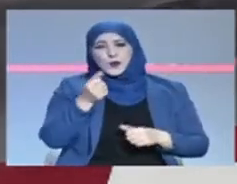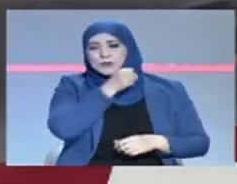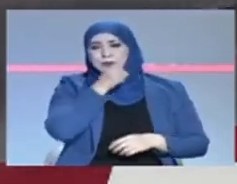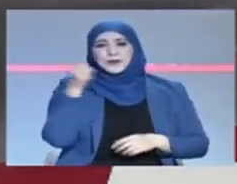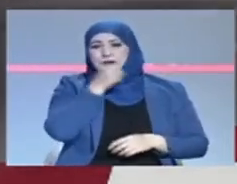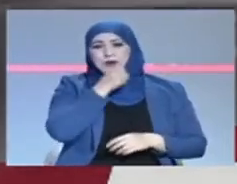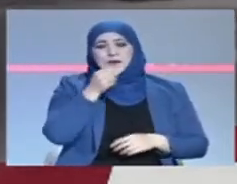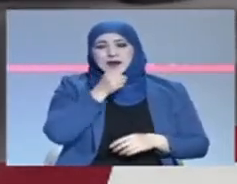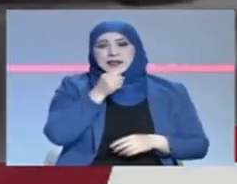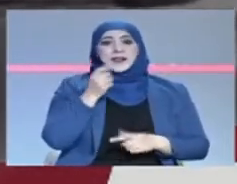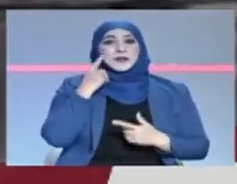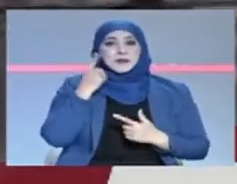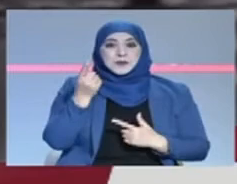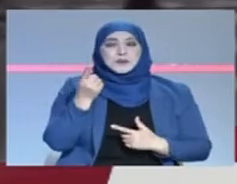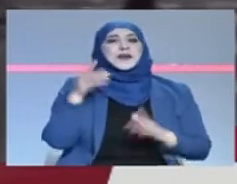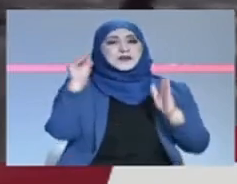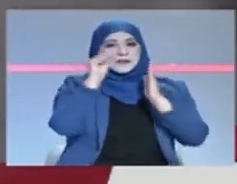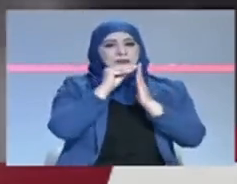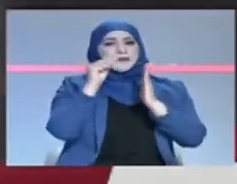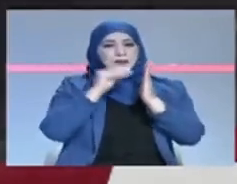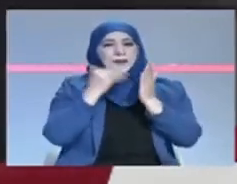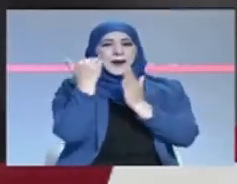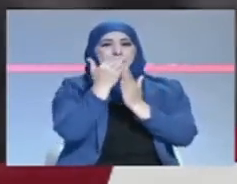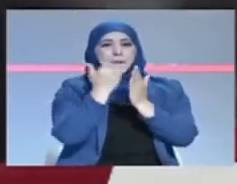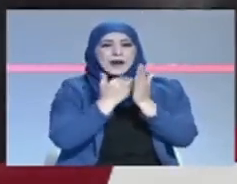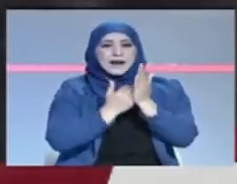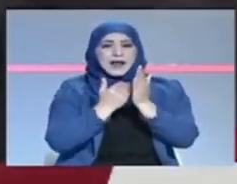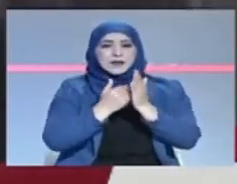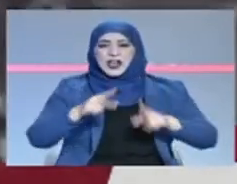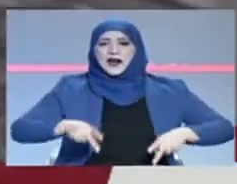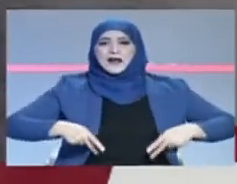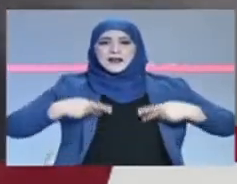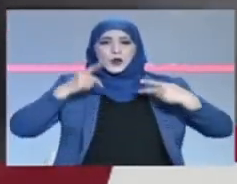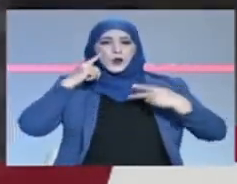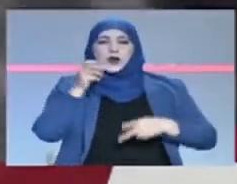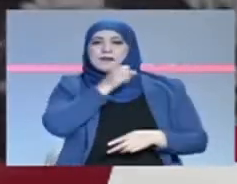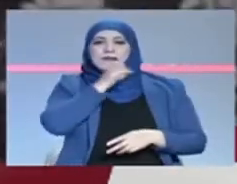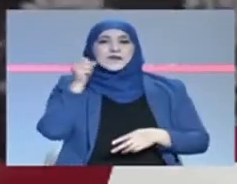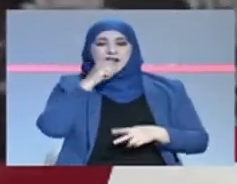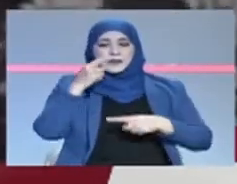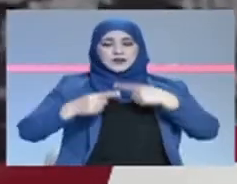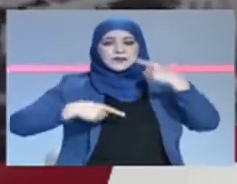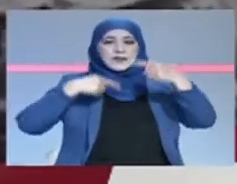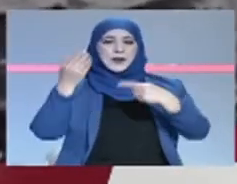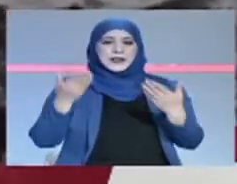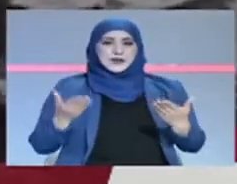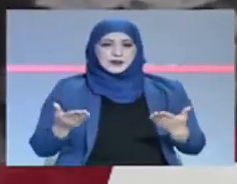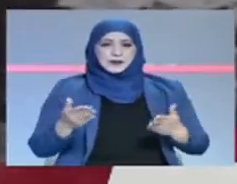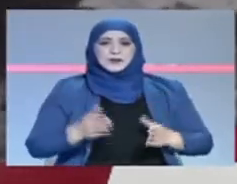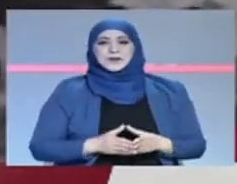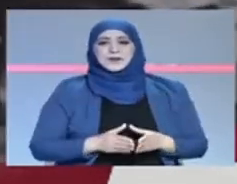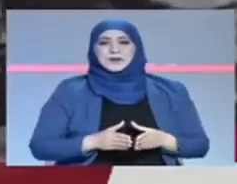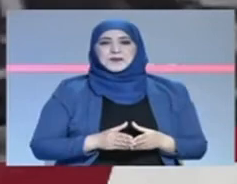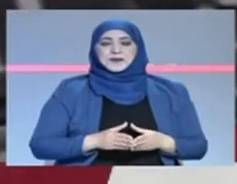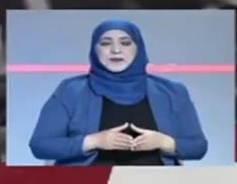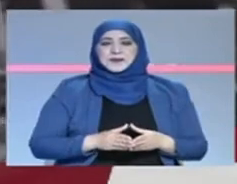مشوارها الغنائي من رسم مسيرة فنية حافلة توصلت لعقود.